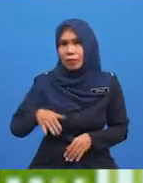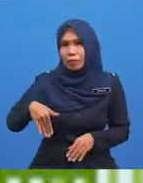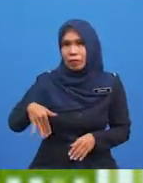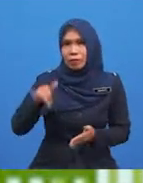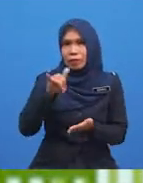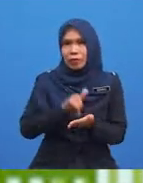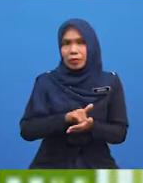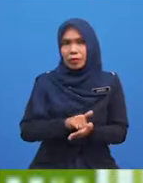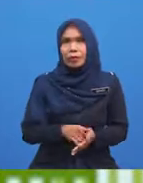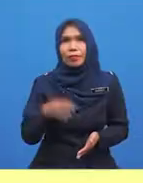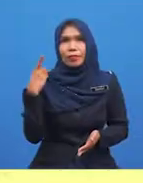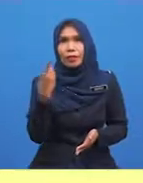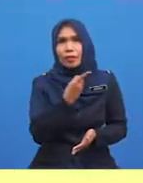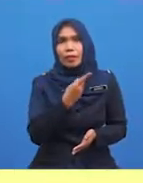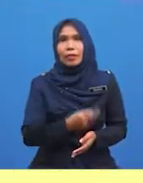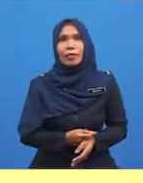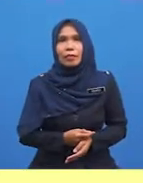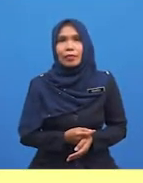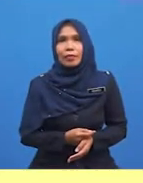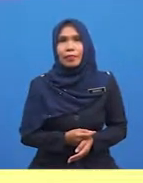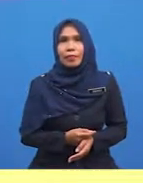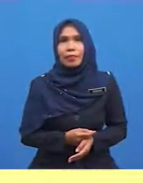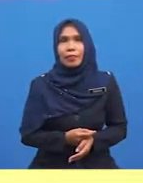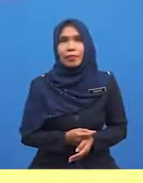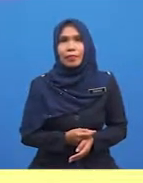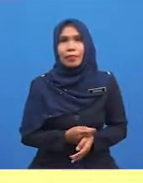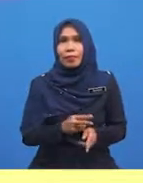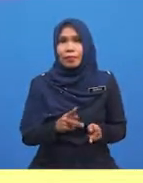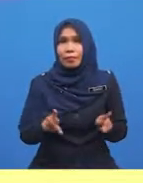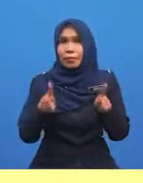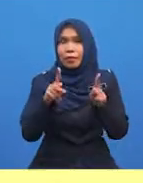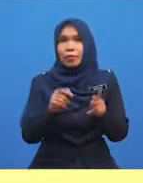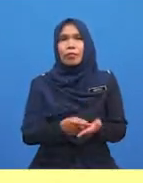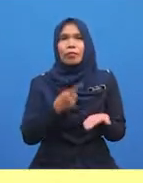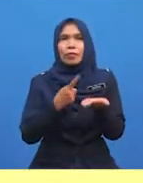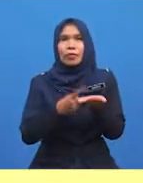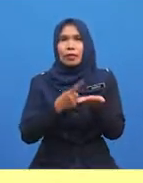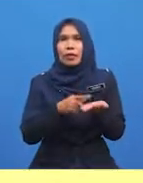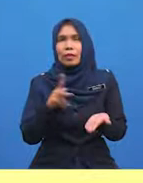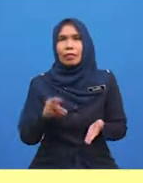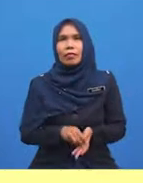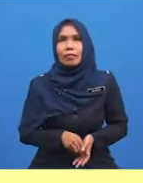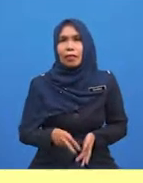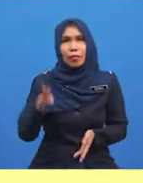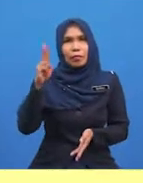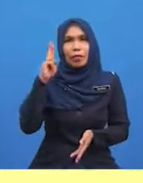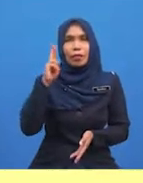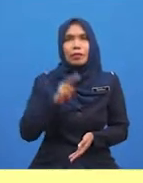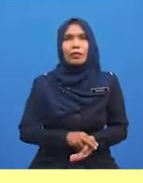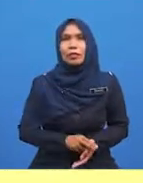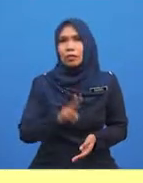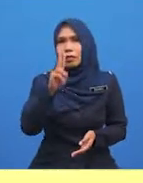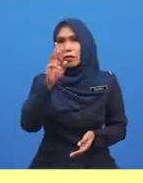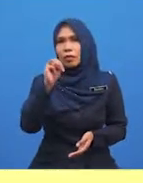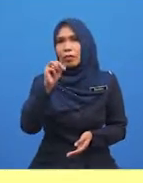itu, kita perlu membincangkan perkara-perkara umum berkaitan Yang di-Pertuan